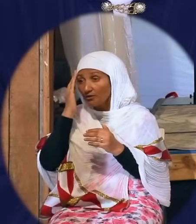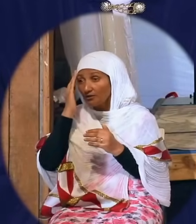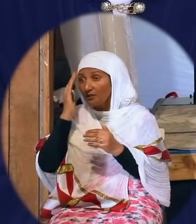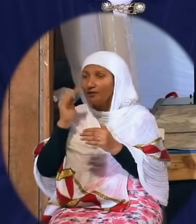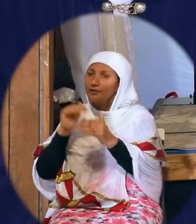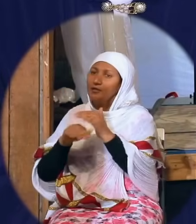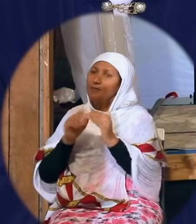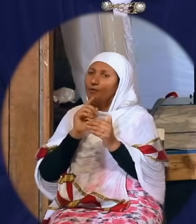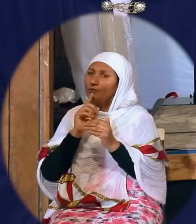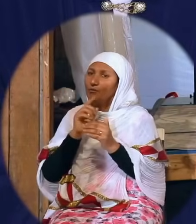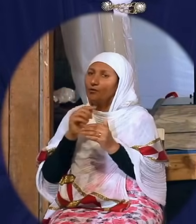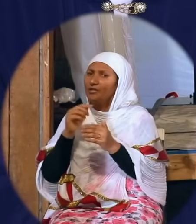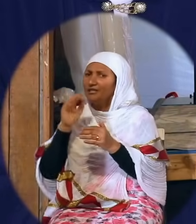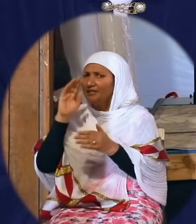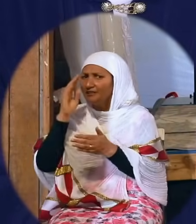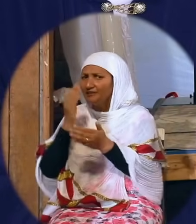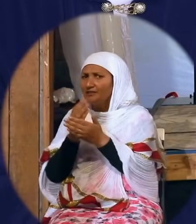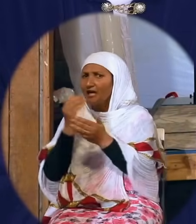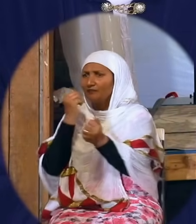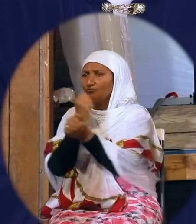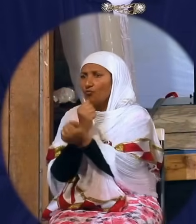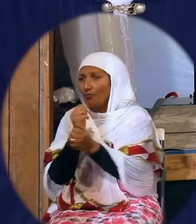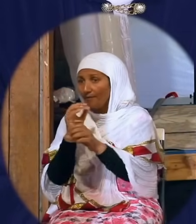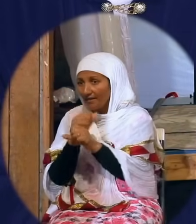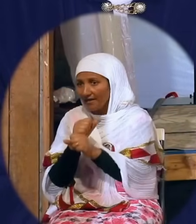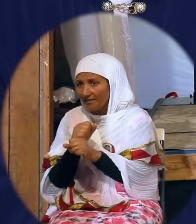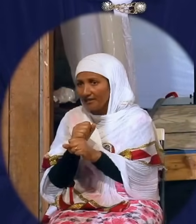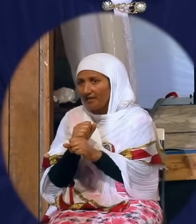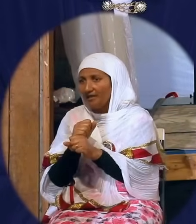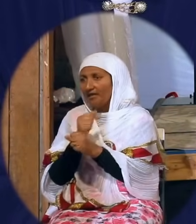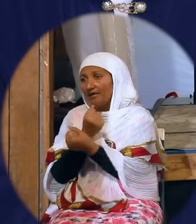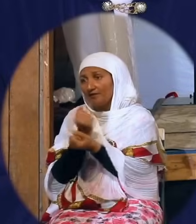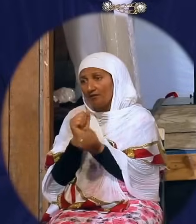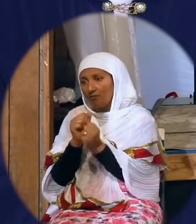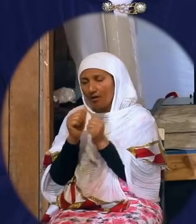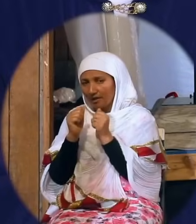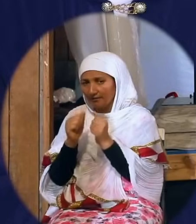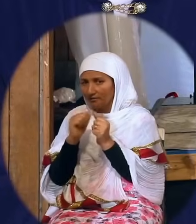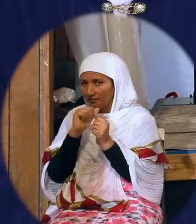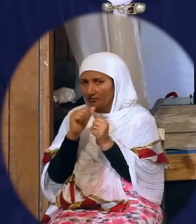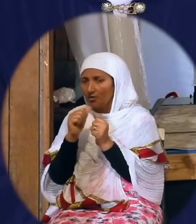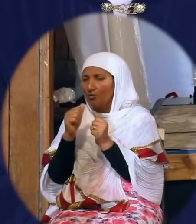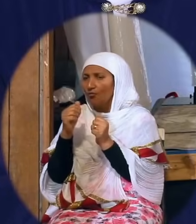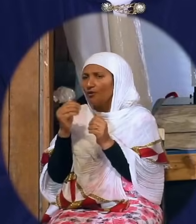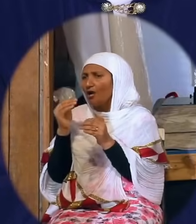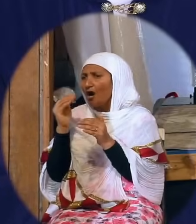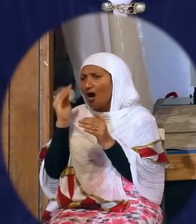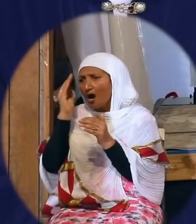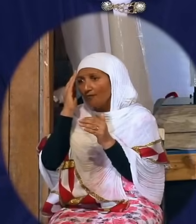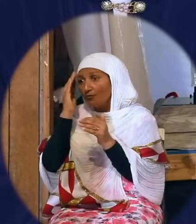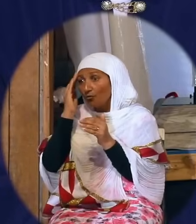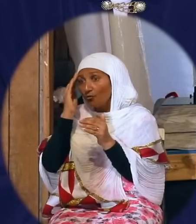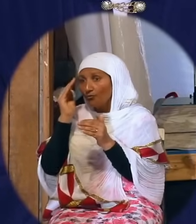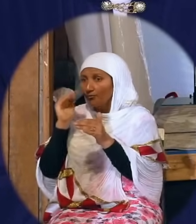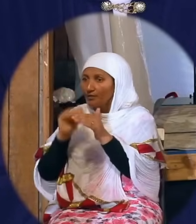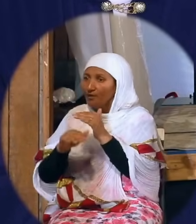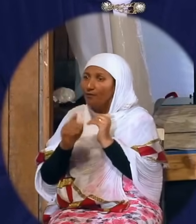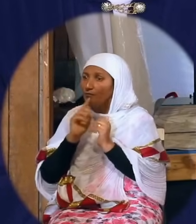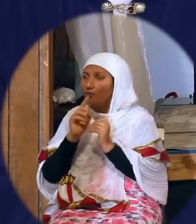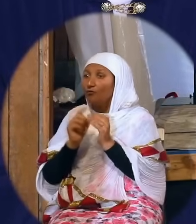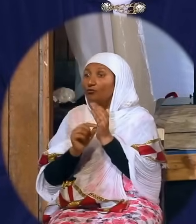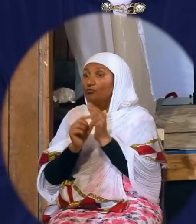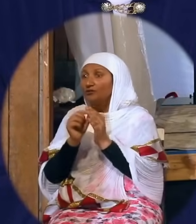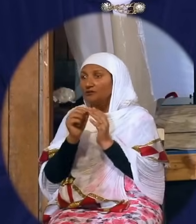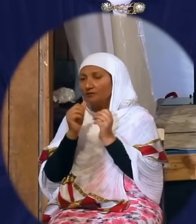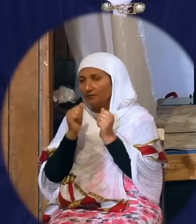ልጁን አስሮ በመያዝ ሊያድነው አይችልም ወደ አምሮ የሚገባው ነው ልንቆጣጠረው የምንችለው አንድ